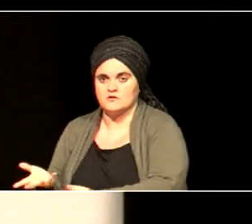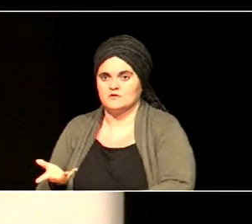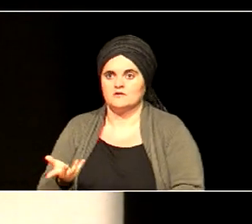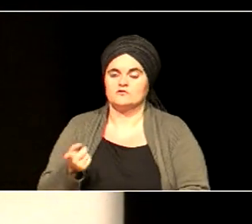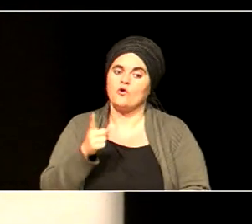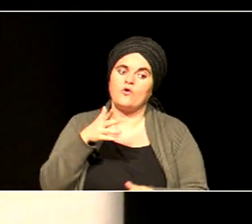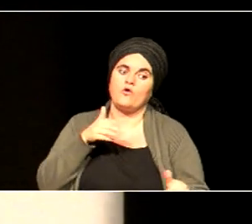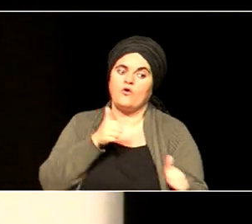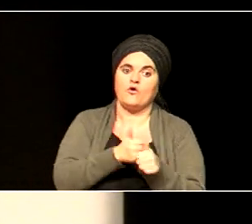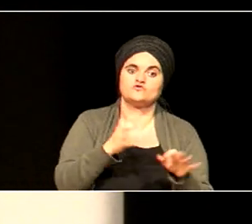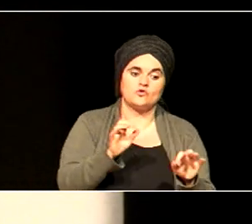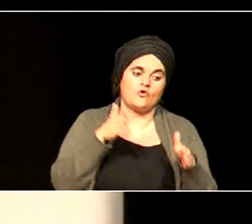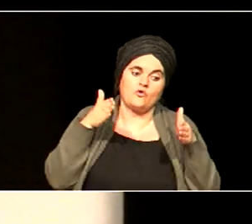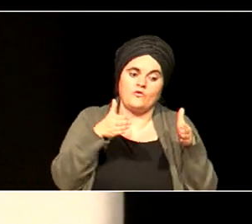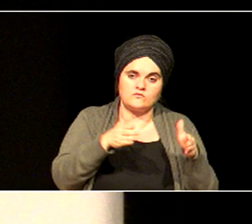bai.